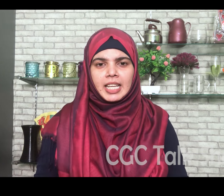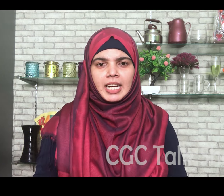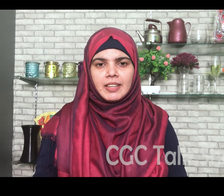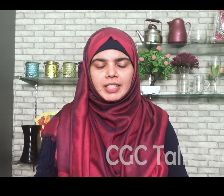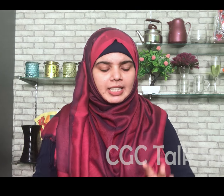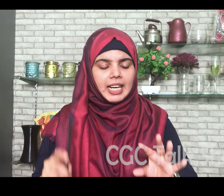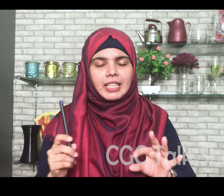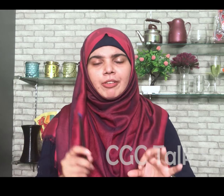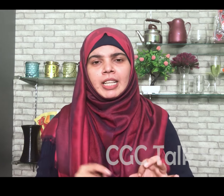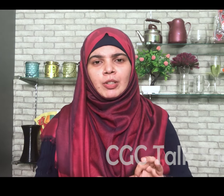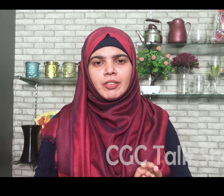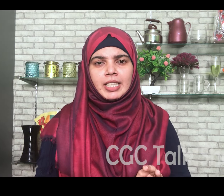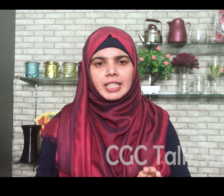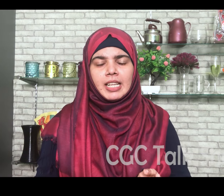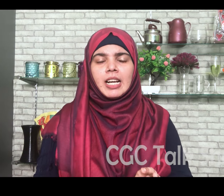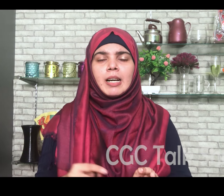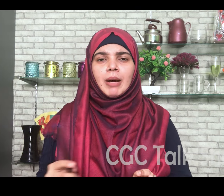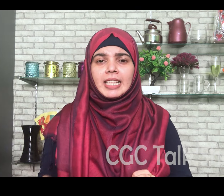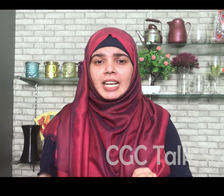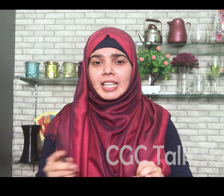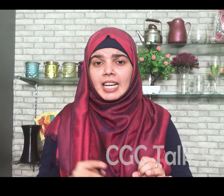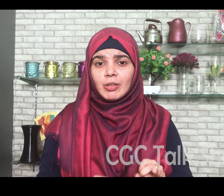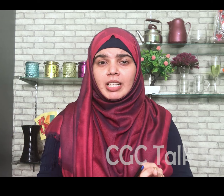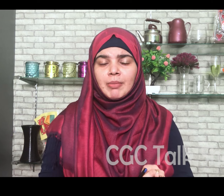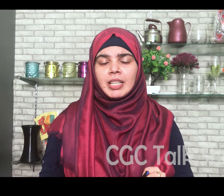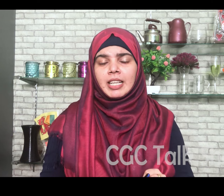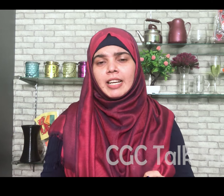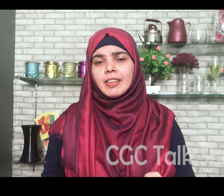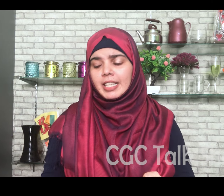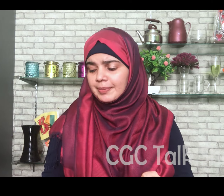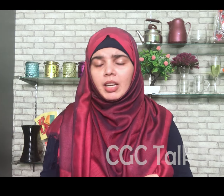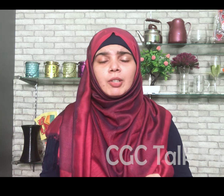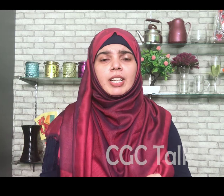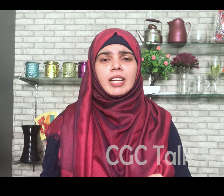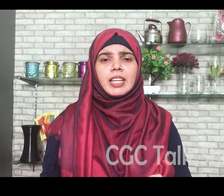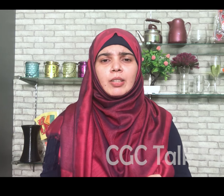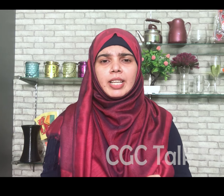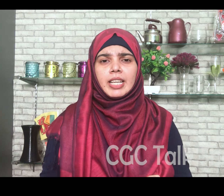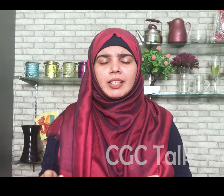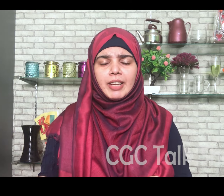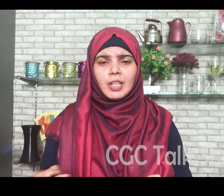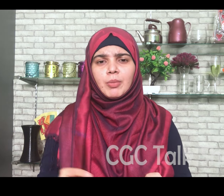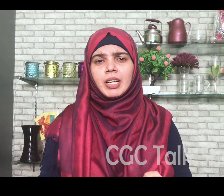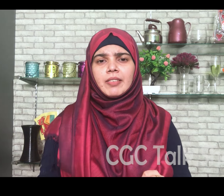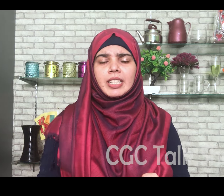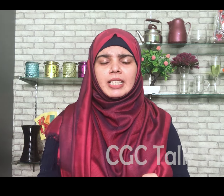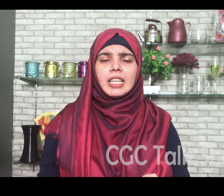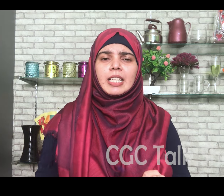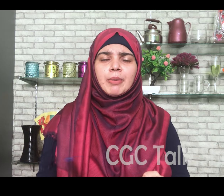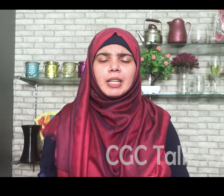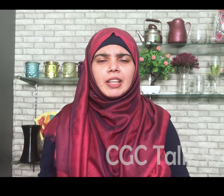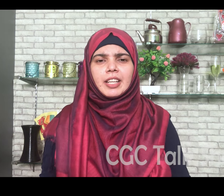மனுஷ நாணயக்கார் அவர்கள், ஹரின் பெர்னாண்டோ அவர்கள், மகிந்தானந்த அலுத்கமகே அவர்கள், அதோட எங்களுடைய வேலுகுமார்